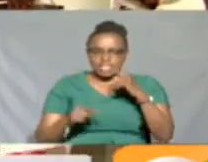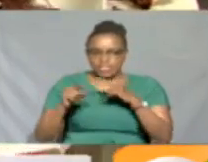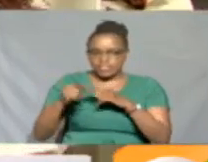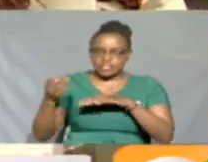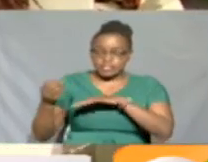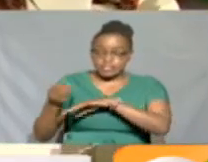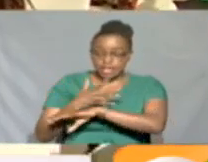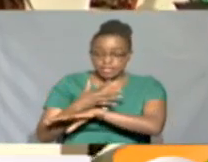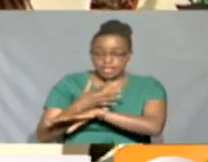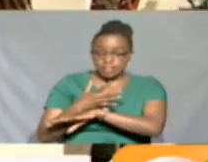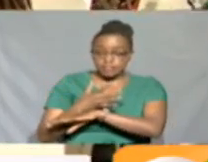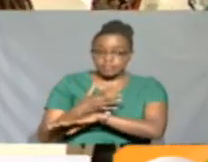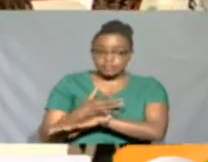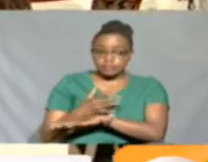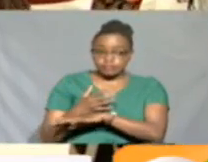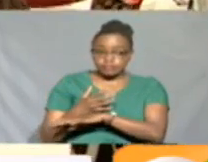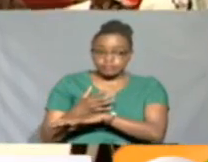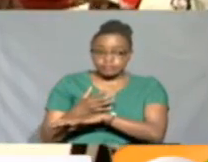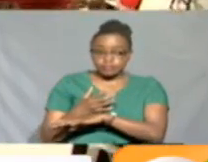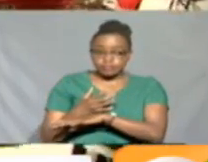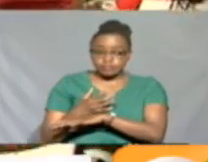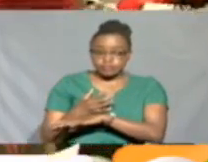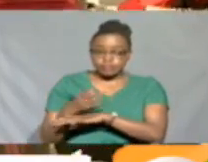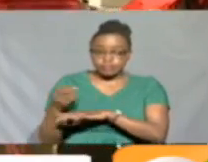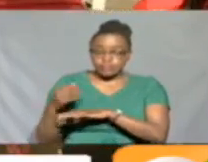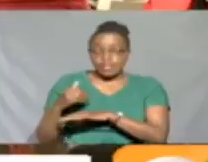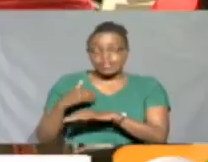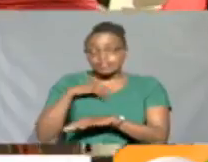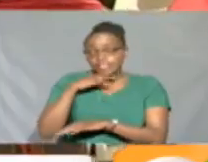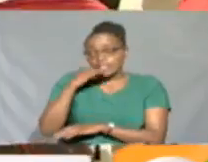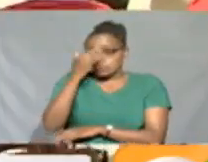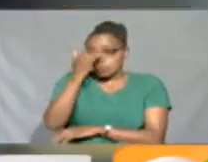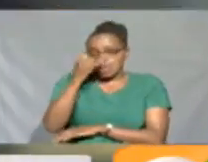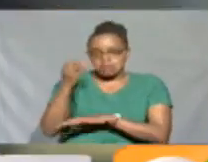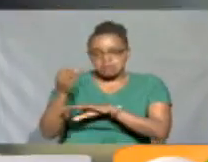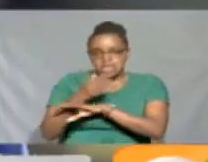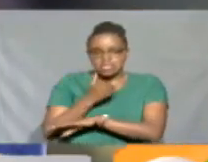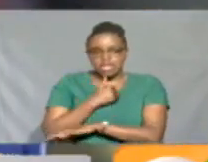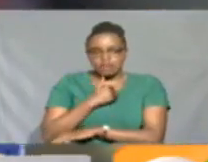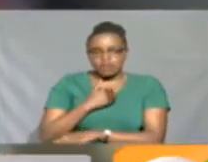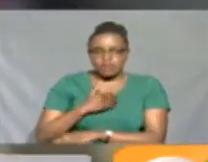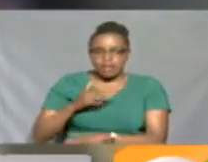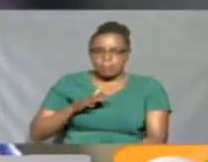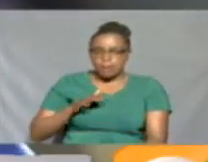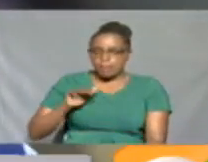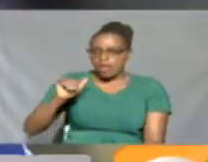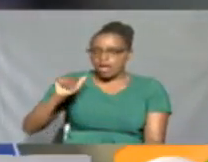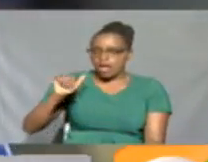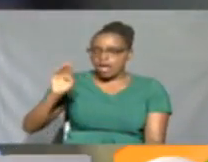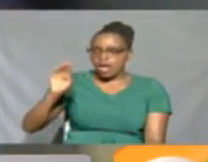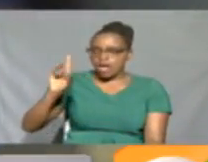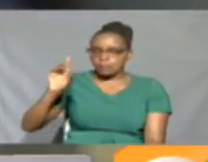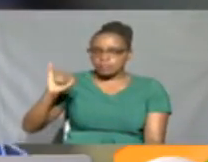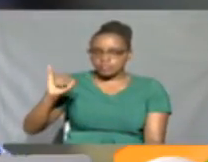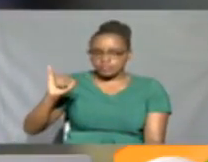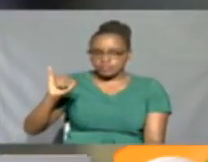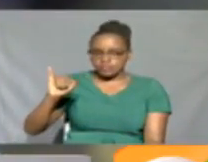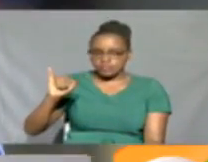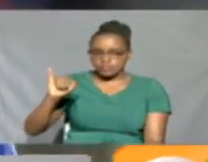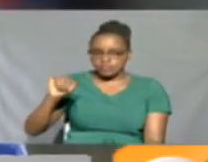la saratani ya saratani, Mama Abby. So